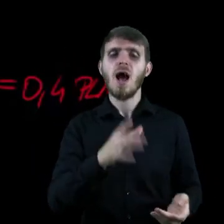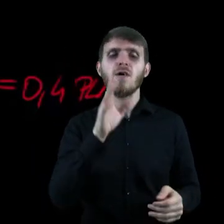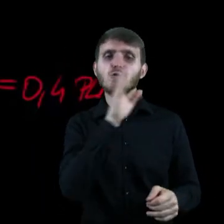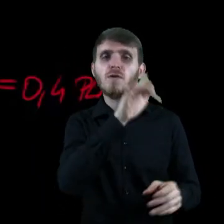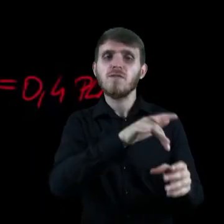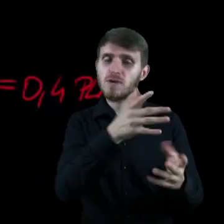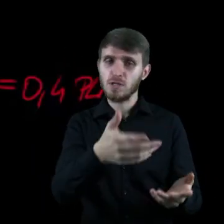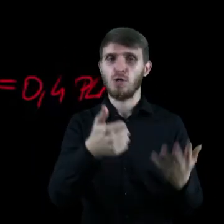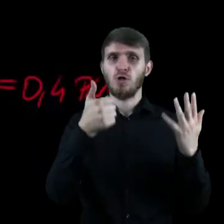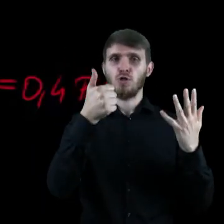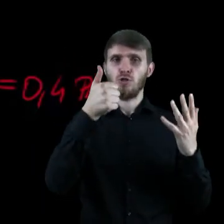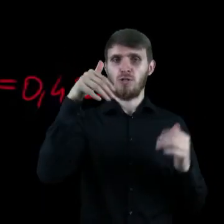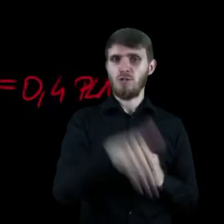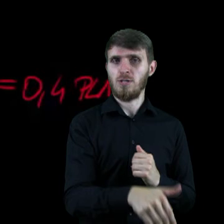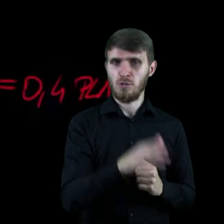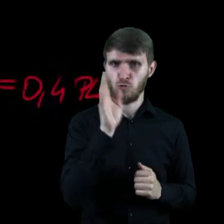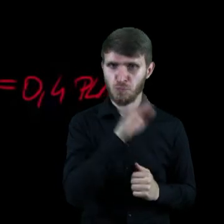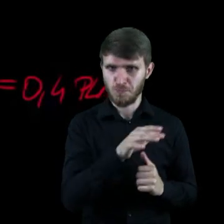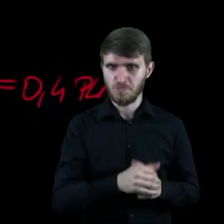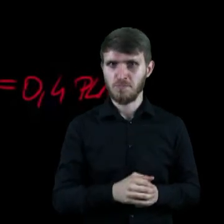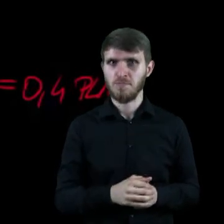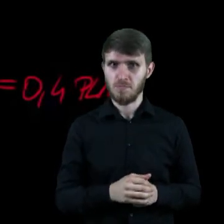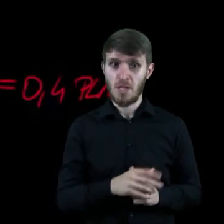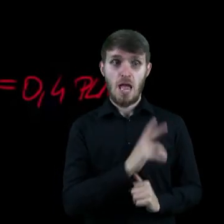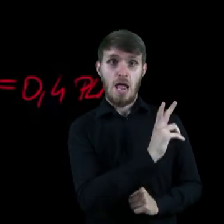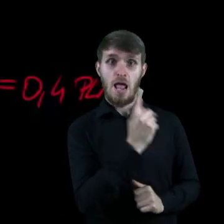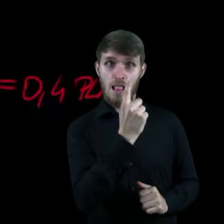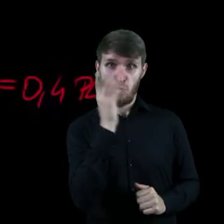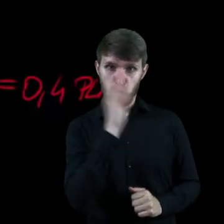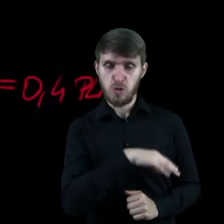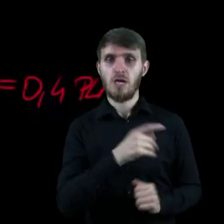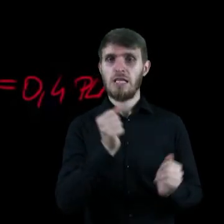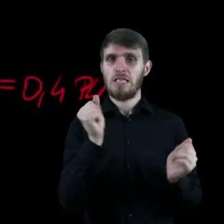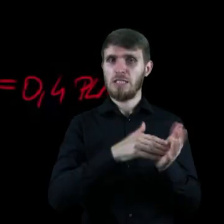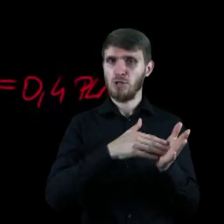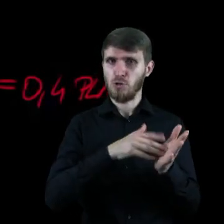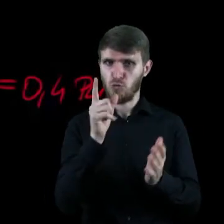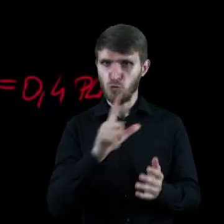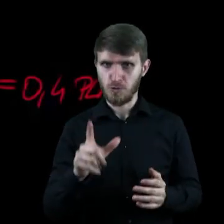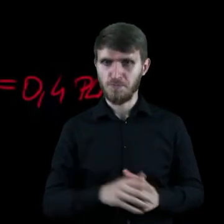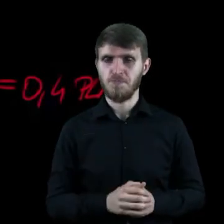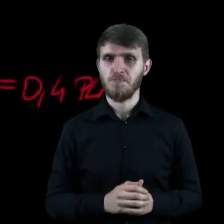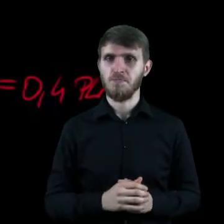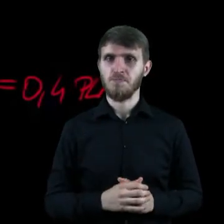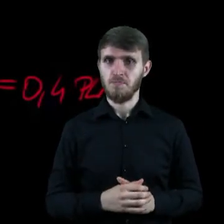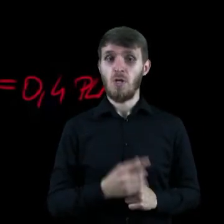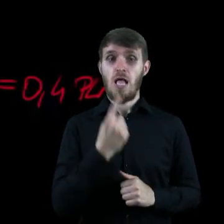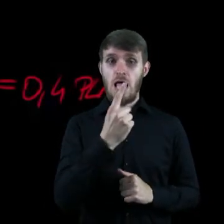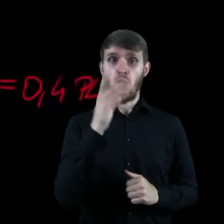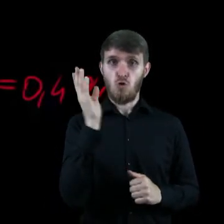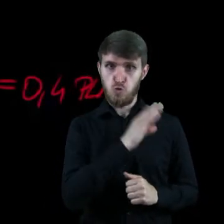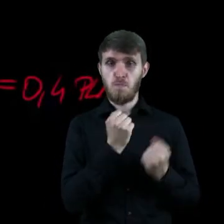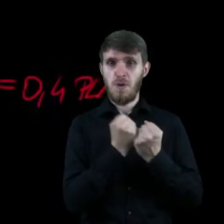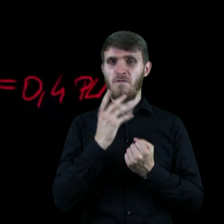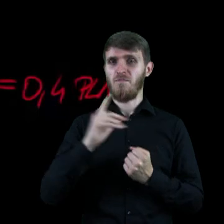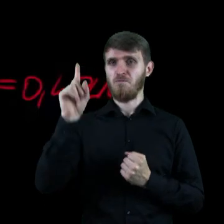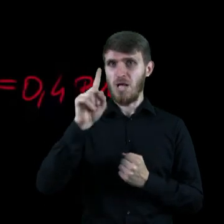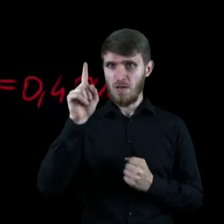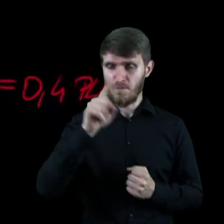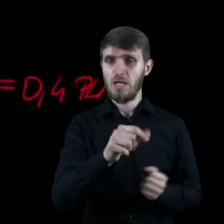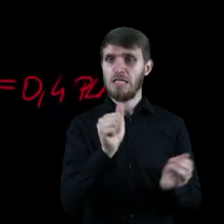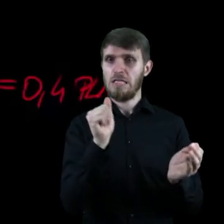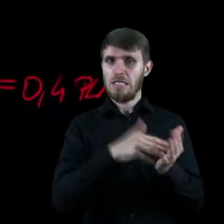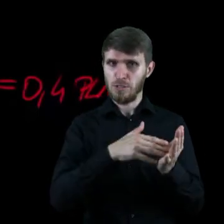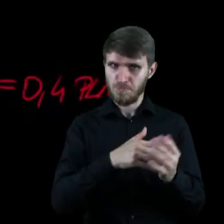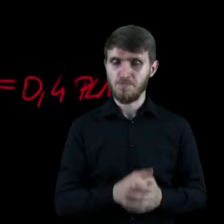a konkretnie 6 tysięcy obligacji, tak żeby każda z nich miała wartość nominalną 1000 złotych. Czyli inaczej mówiąc, mamy obligacje